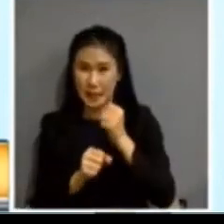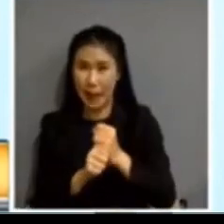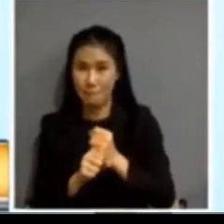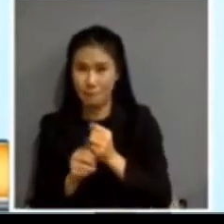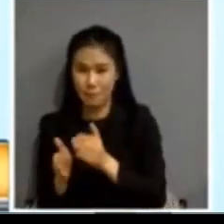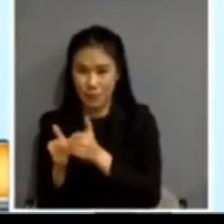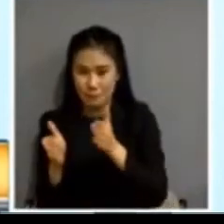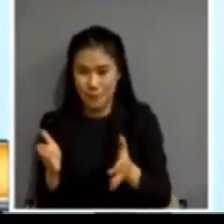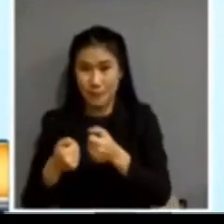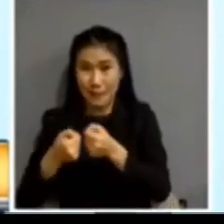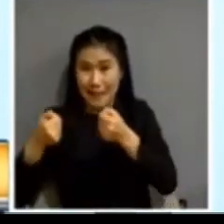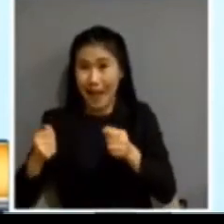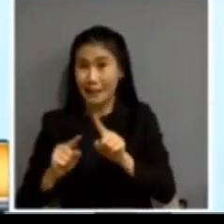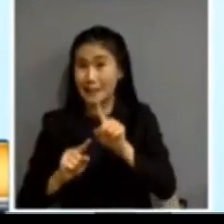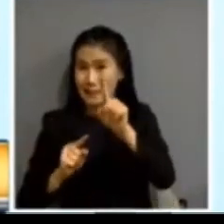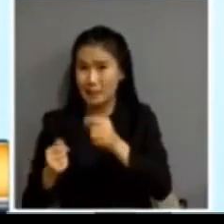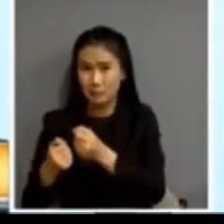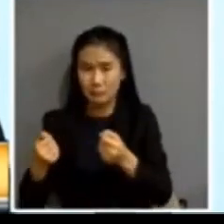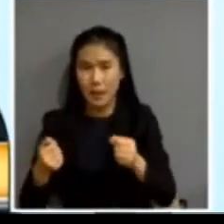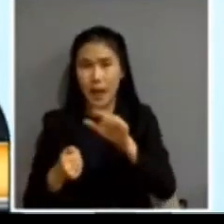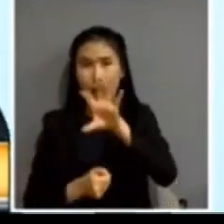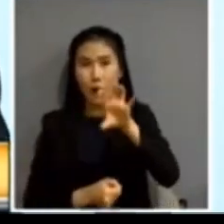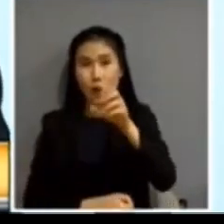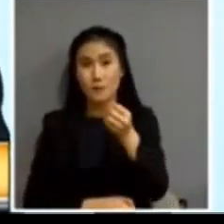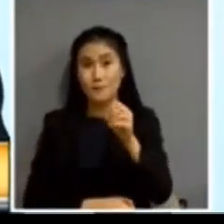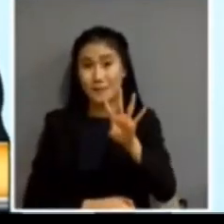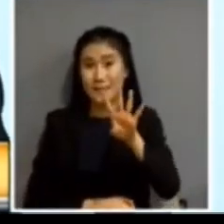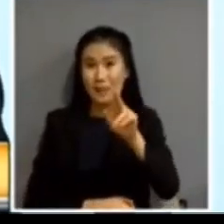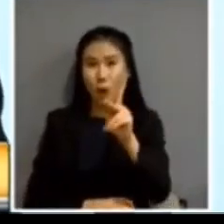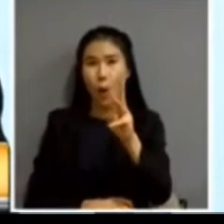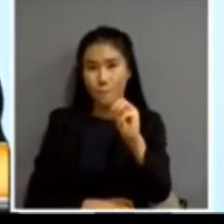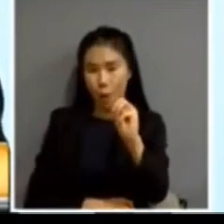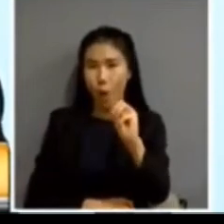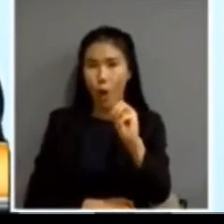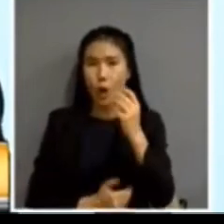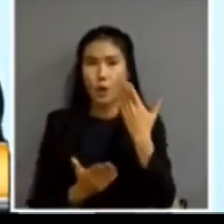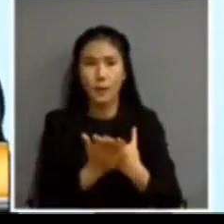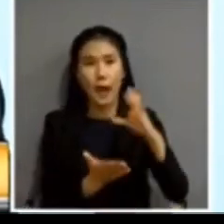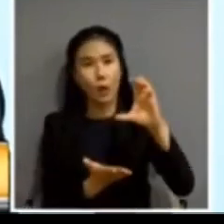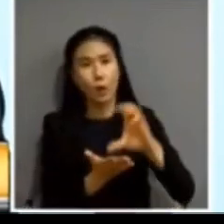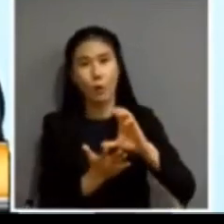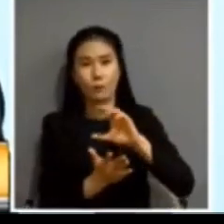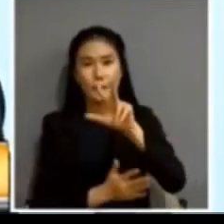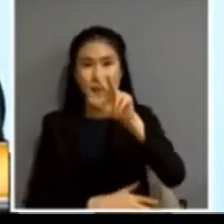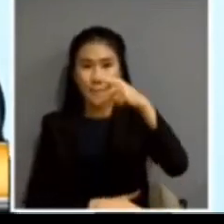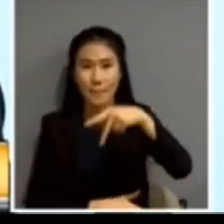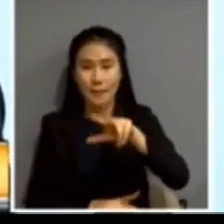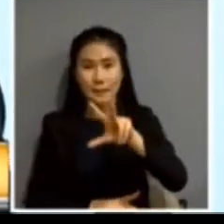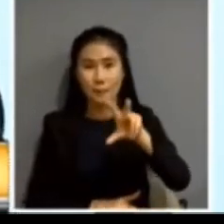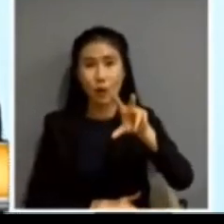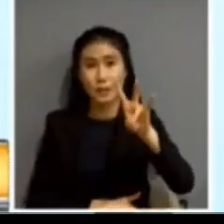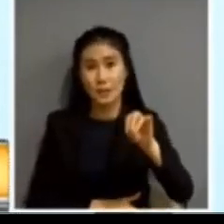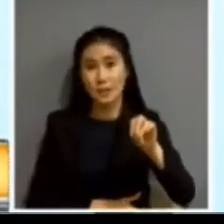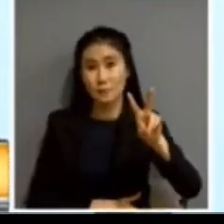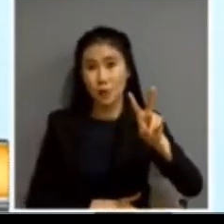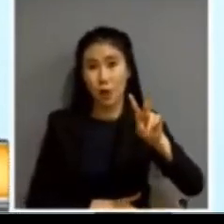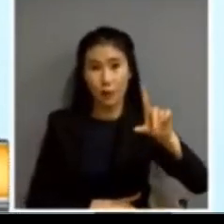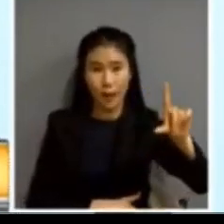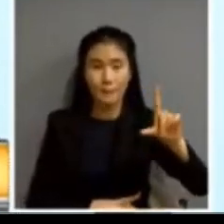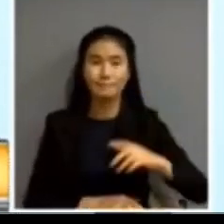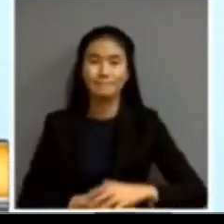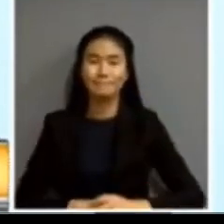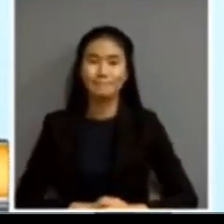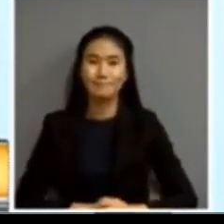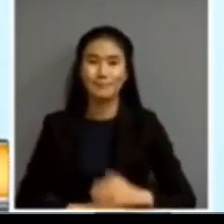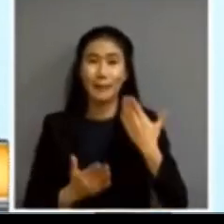นี้514กิโลเมตรเศษใช้วงเงินงบประมาณ 3,372 ล้านบาท